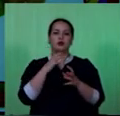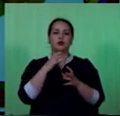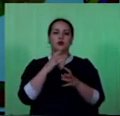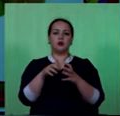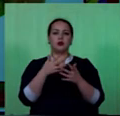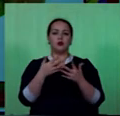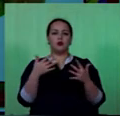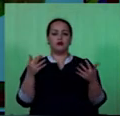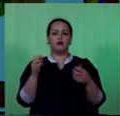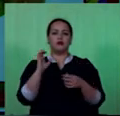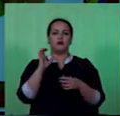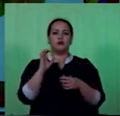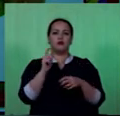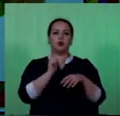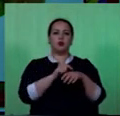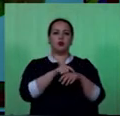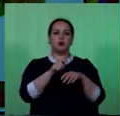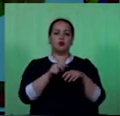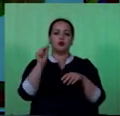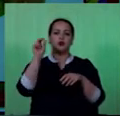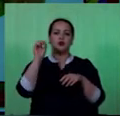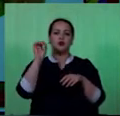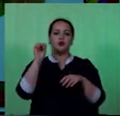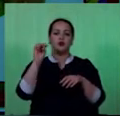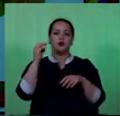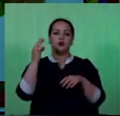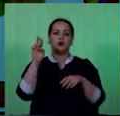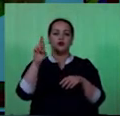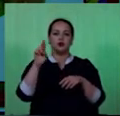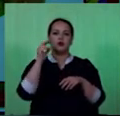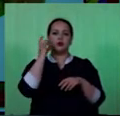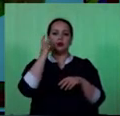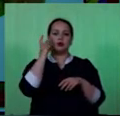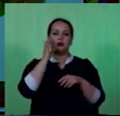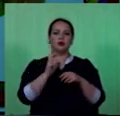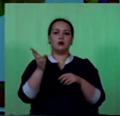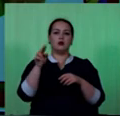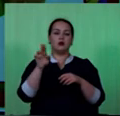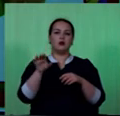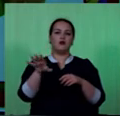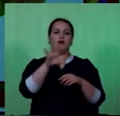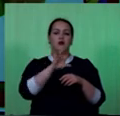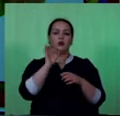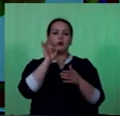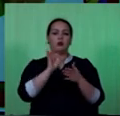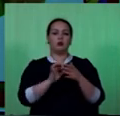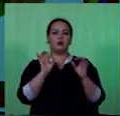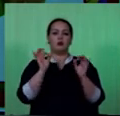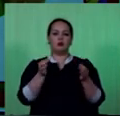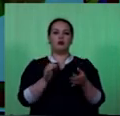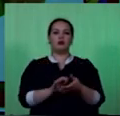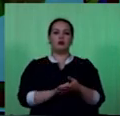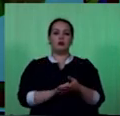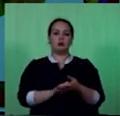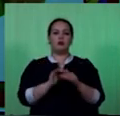c клубника черешня урюк и вариант ответа d все ответы верны